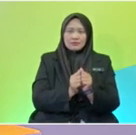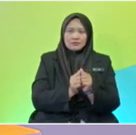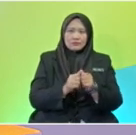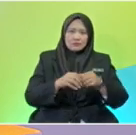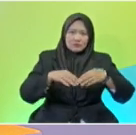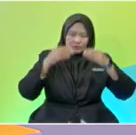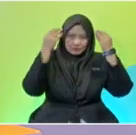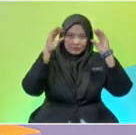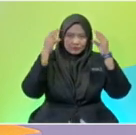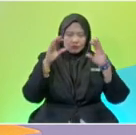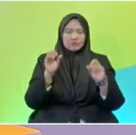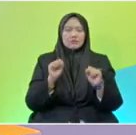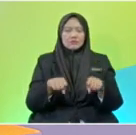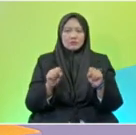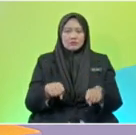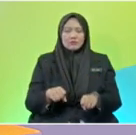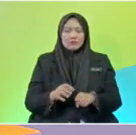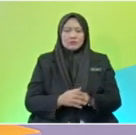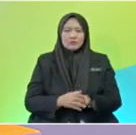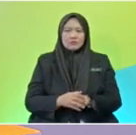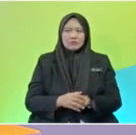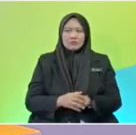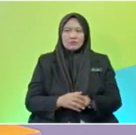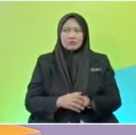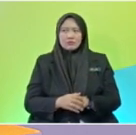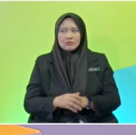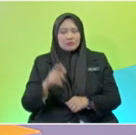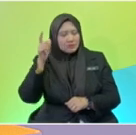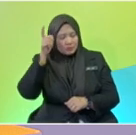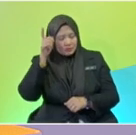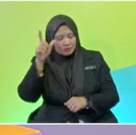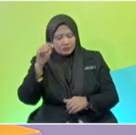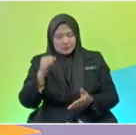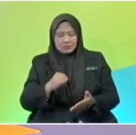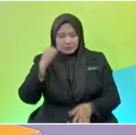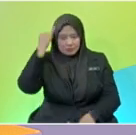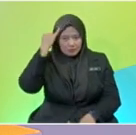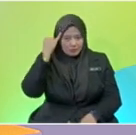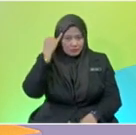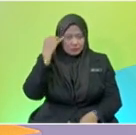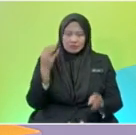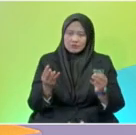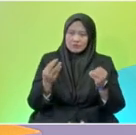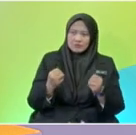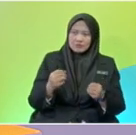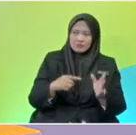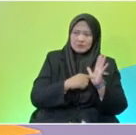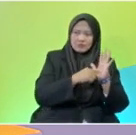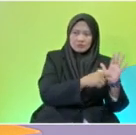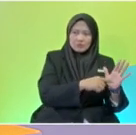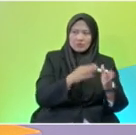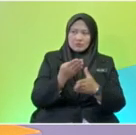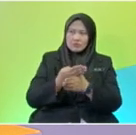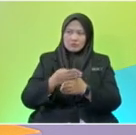ada beberapa ide-ide untuk berfungsi enggak anak-anak murid terutama kita tunjukkan bahagia ini secara konkrit kita boleh gunakan tadi